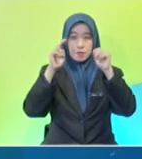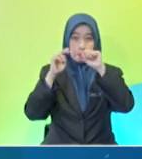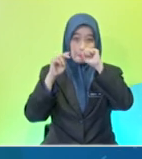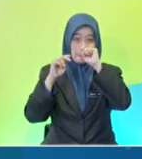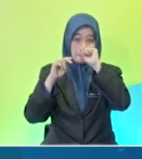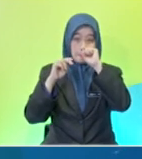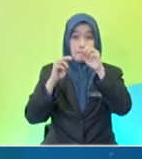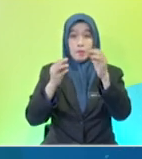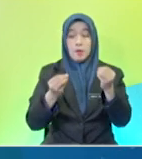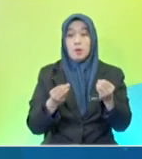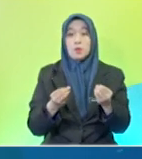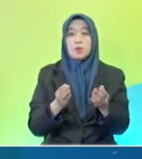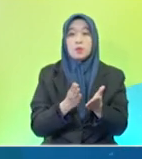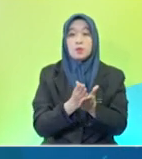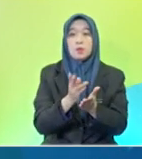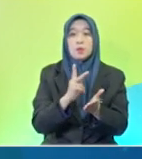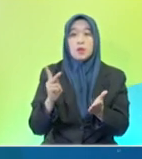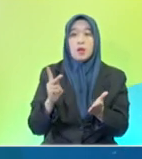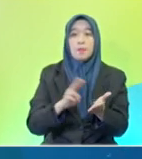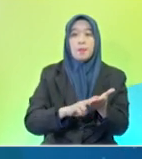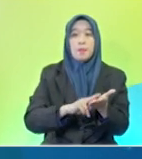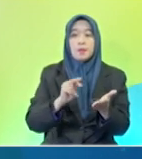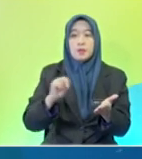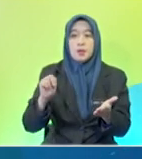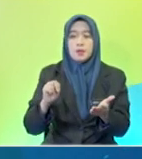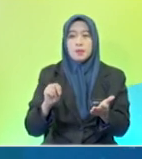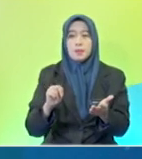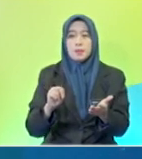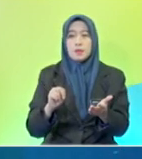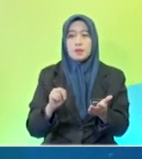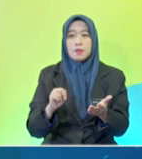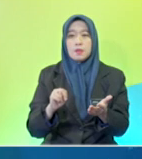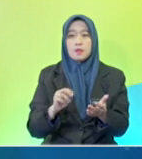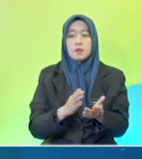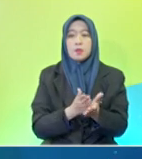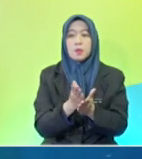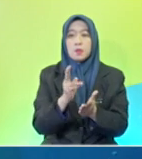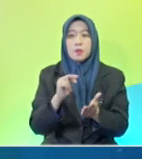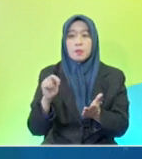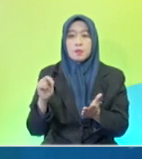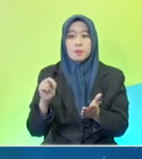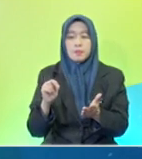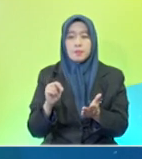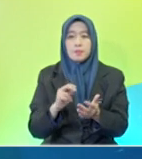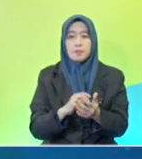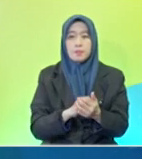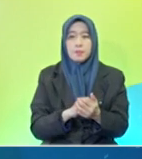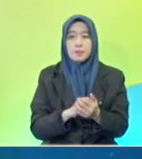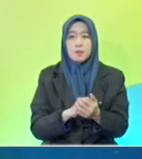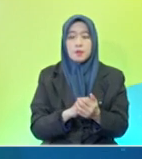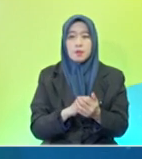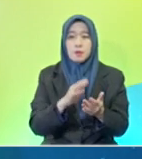sekiranya diteruskan bacaan. Khalif dan Fatin, teruskan bacaan, ya? Okey, boleh teruskan bacaan. Okey,